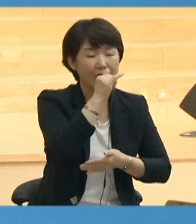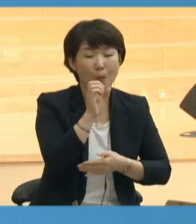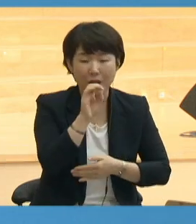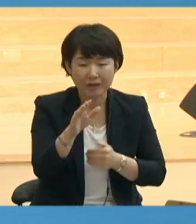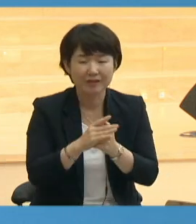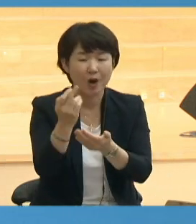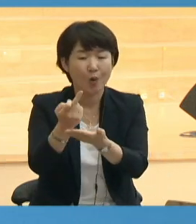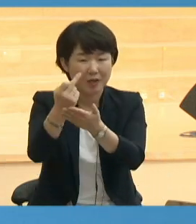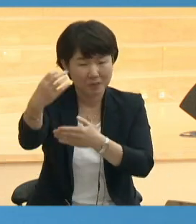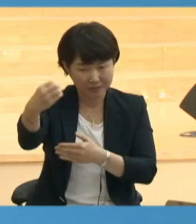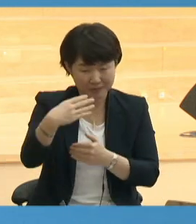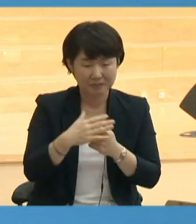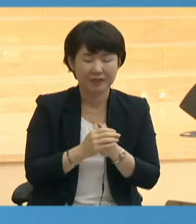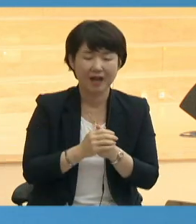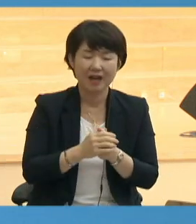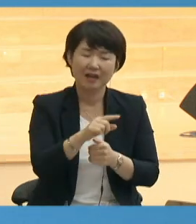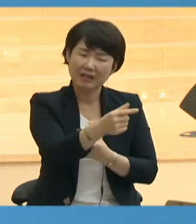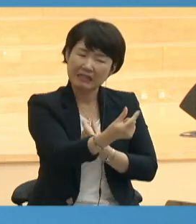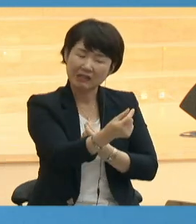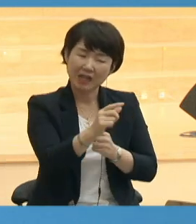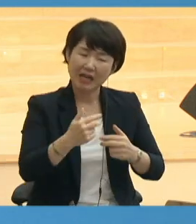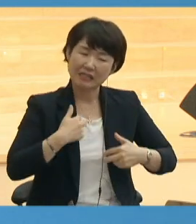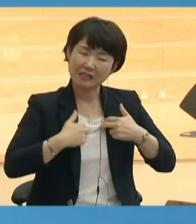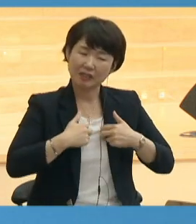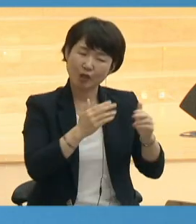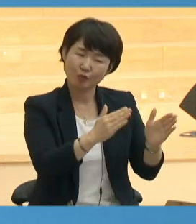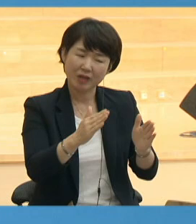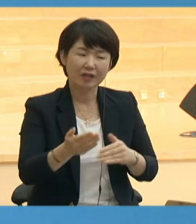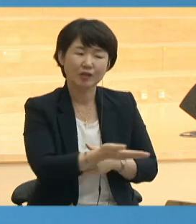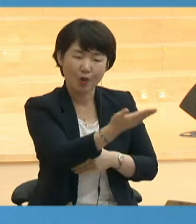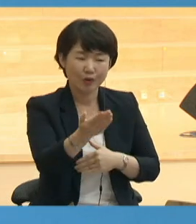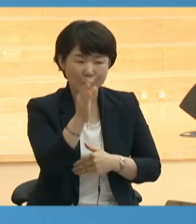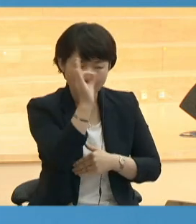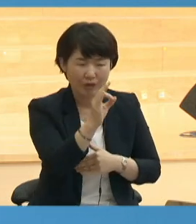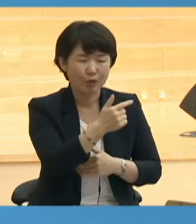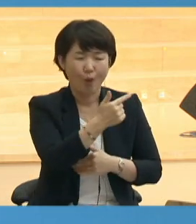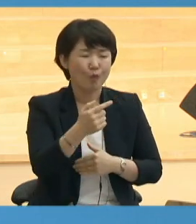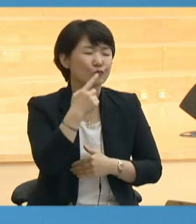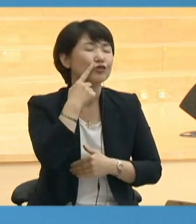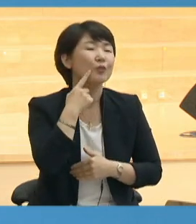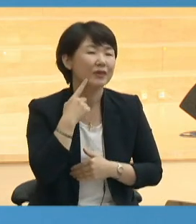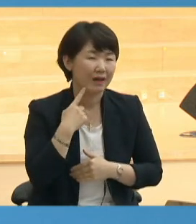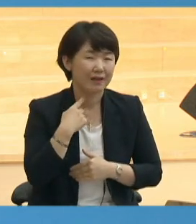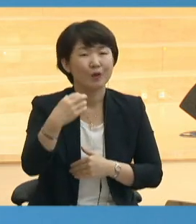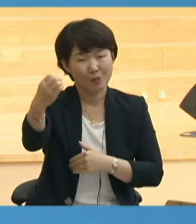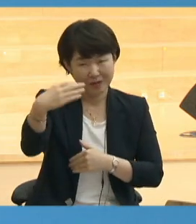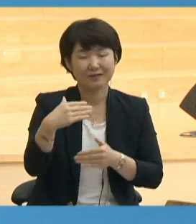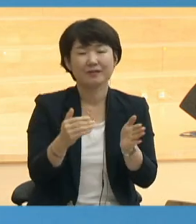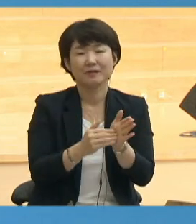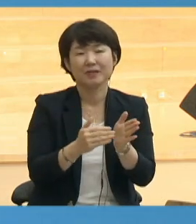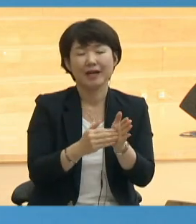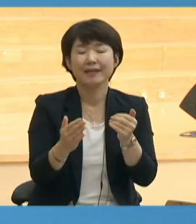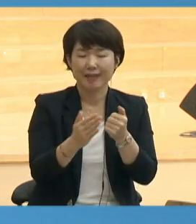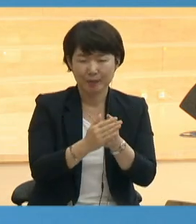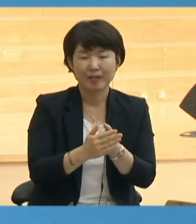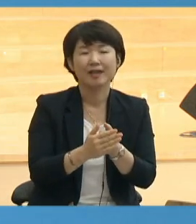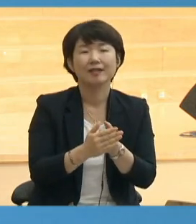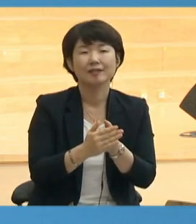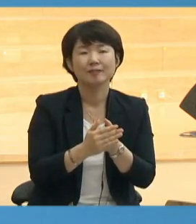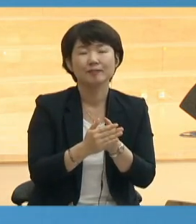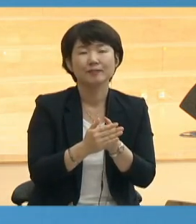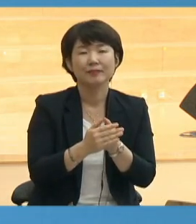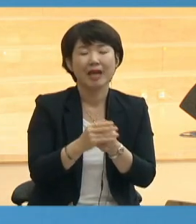그러셨죠 그렇게 7 걷게 준비하는 너희들은 참 좋겠다 라고 하셨죠 그러니